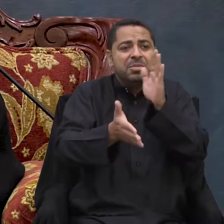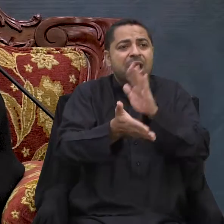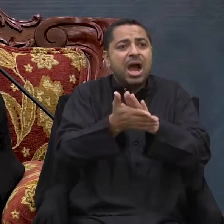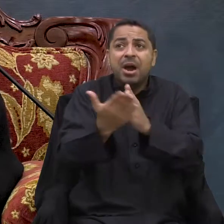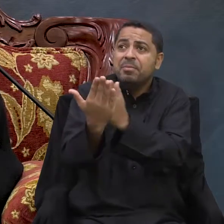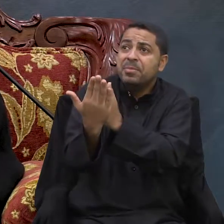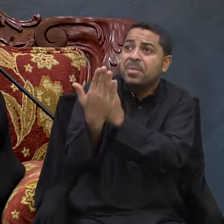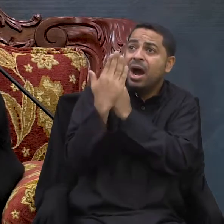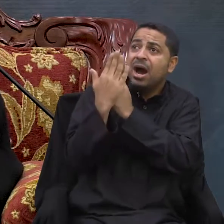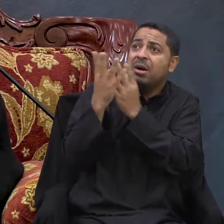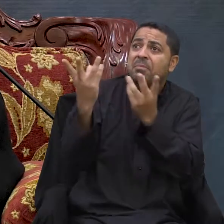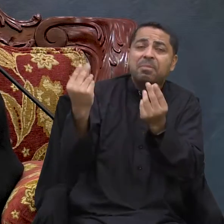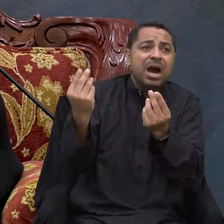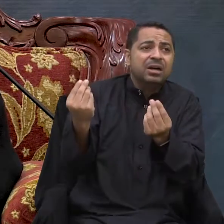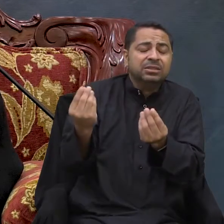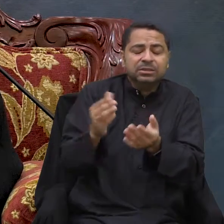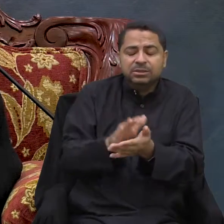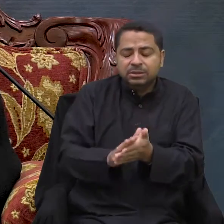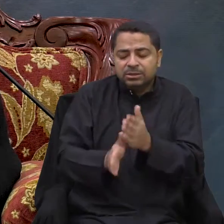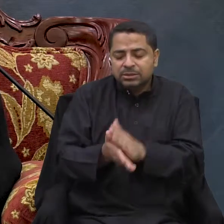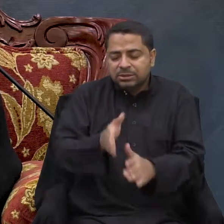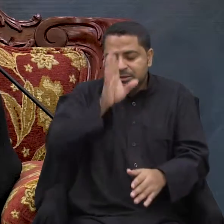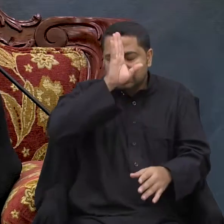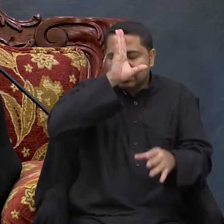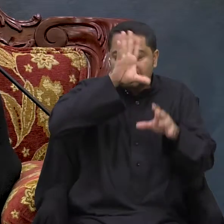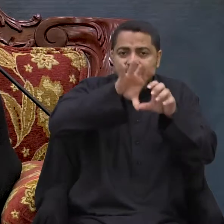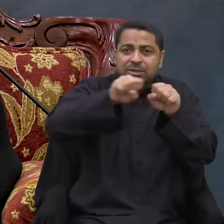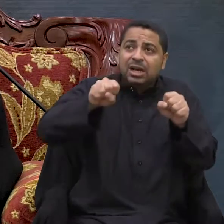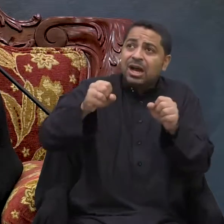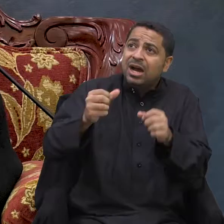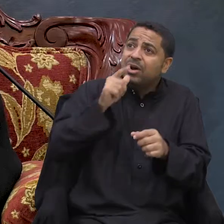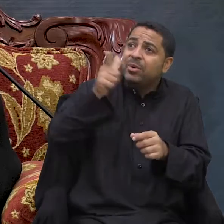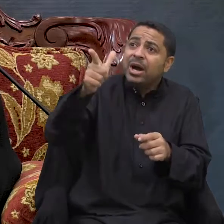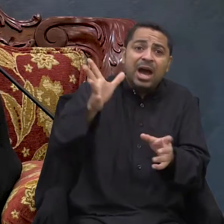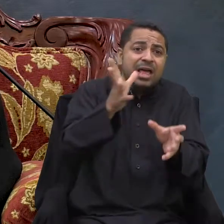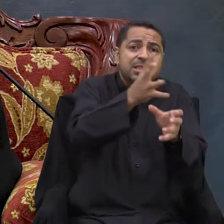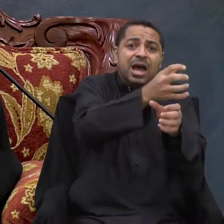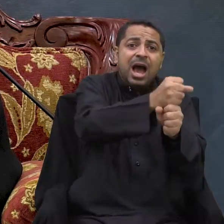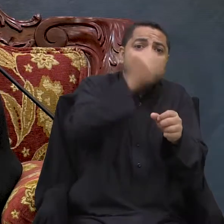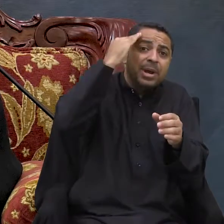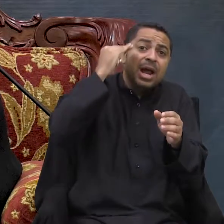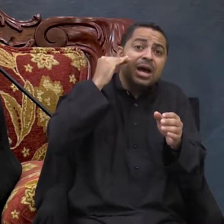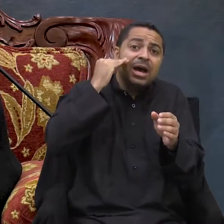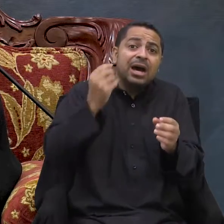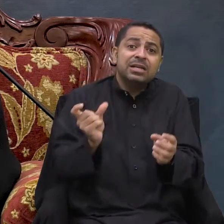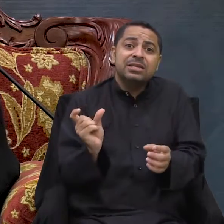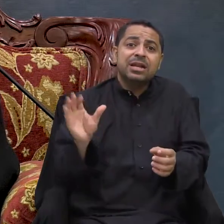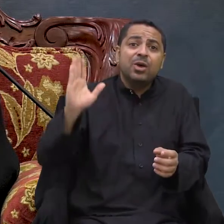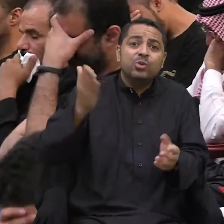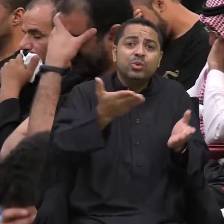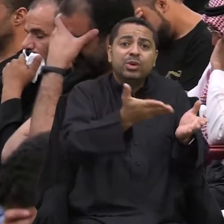مغيث يغيثنا؟ أما من ذاب فيذب عن حرم